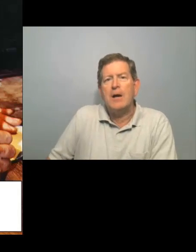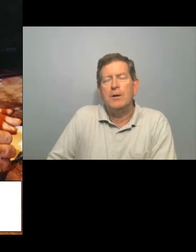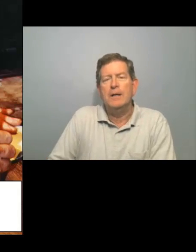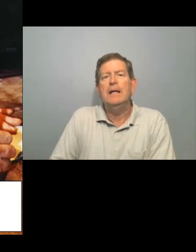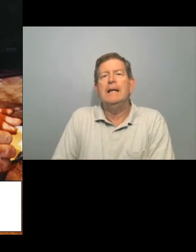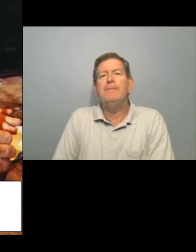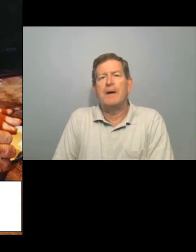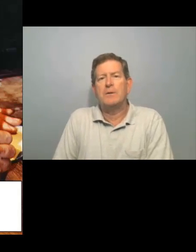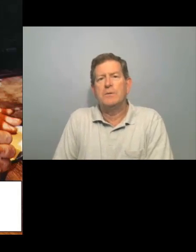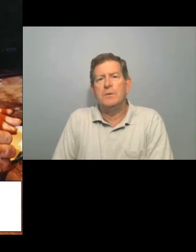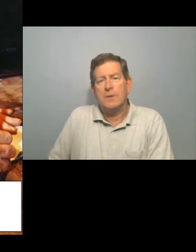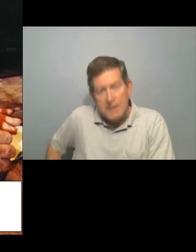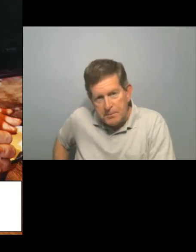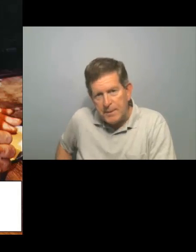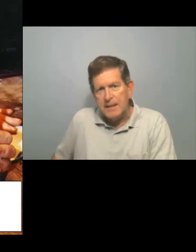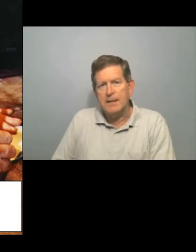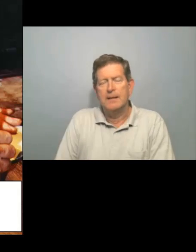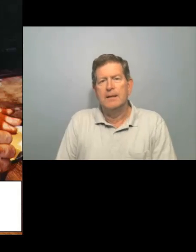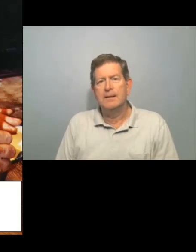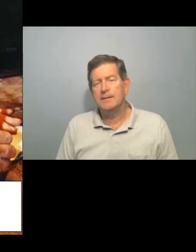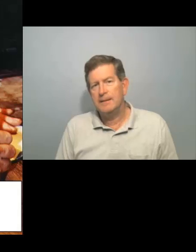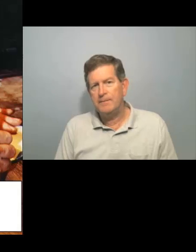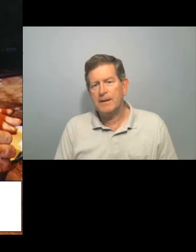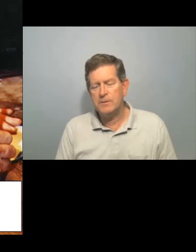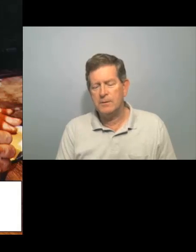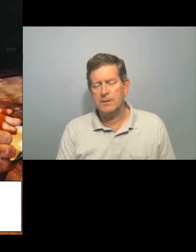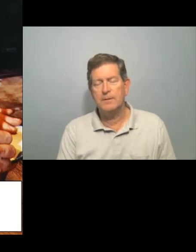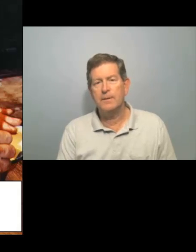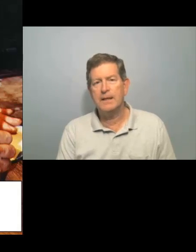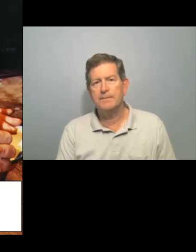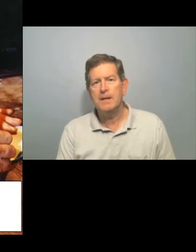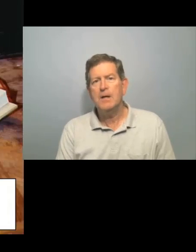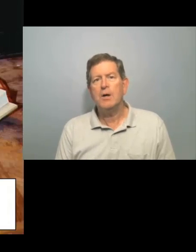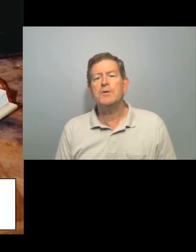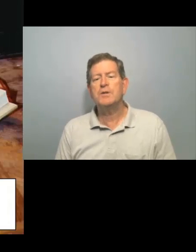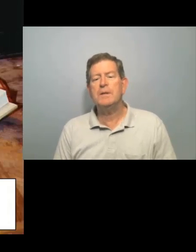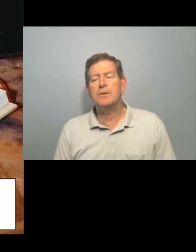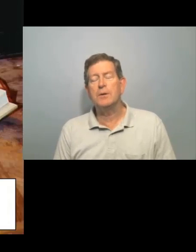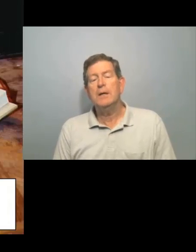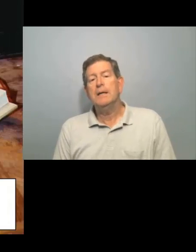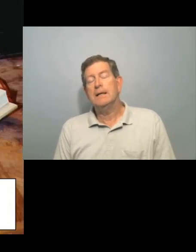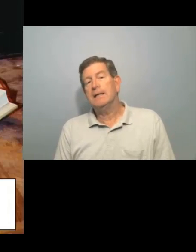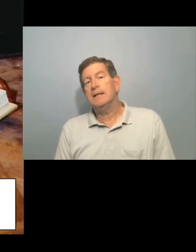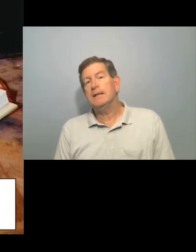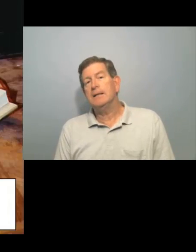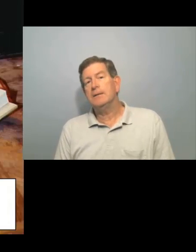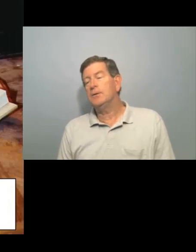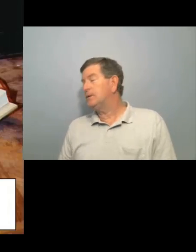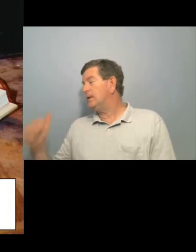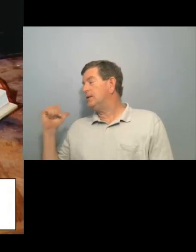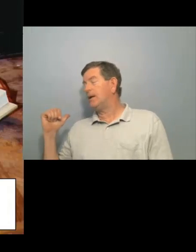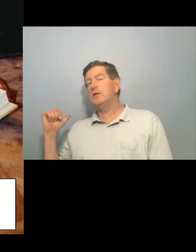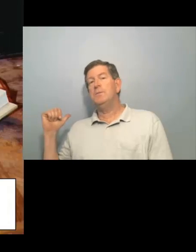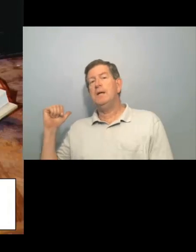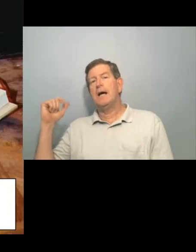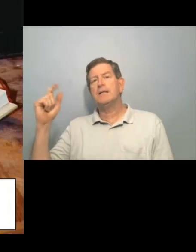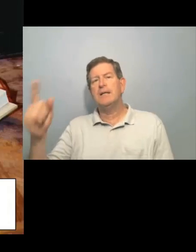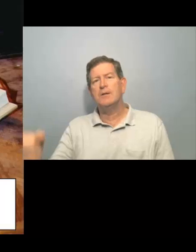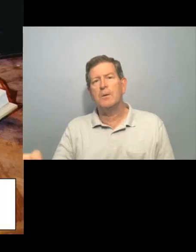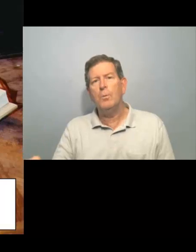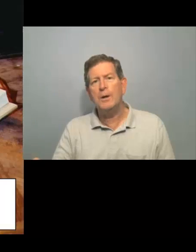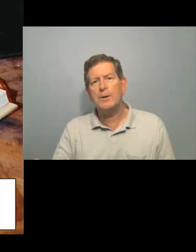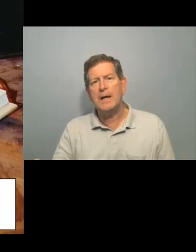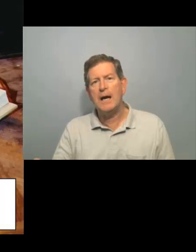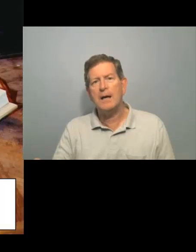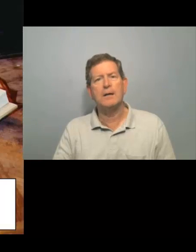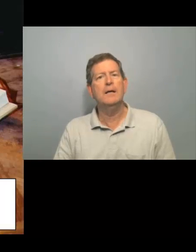il règle les factures, il paie les factures. Voilà. Ensuite, de 6h30 à